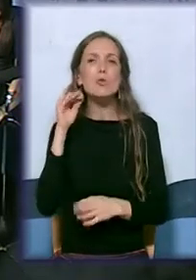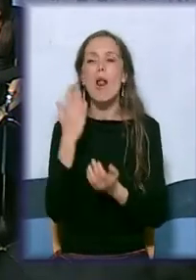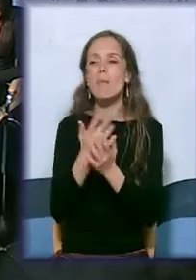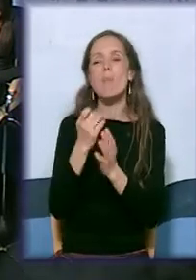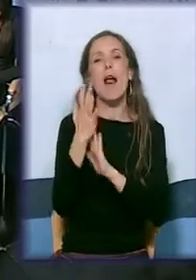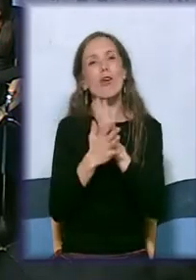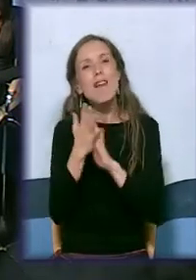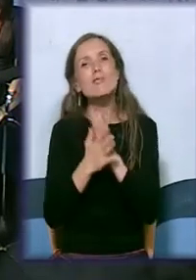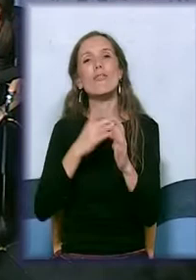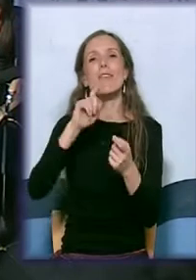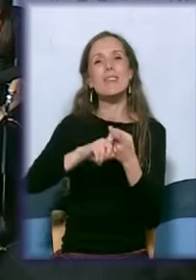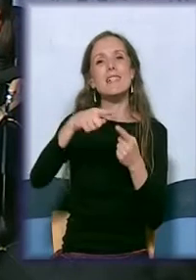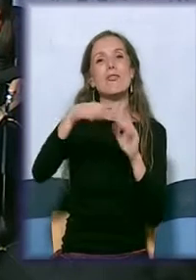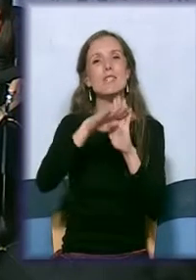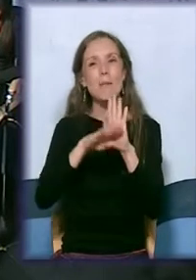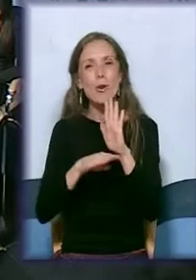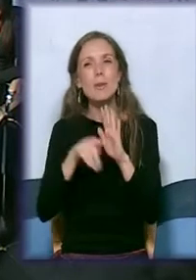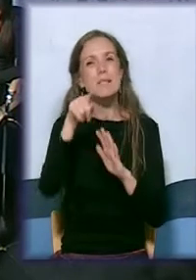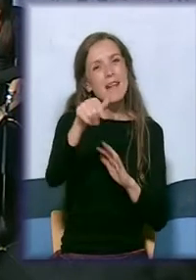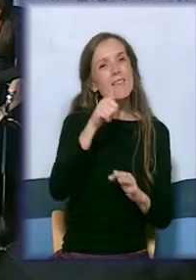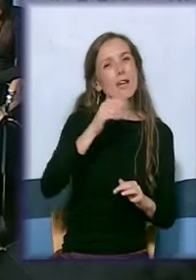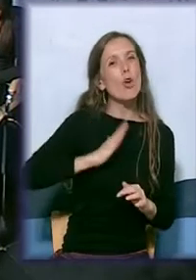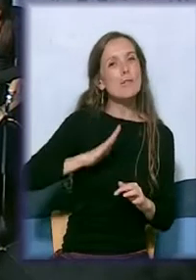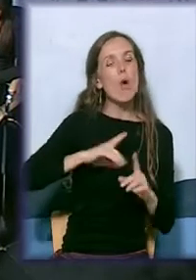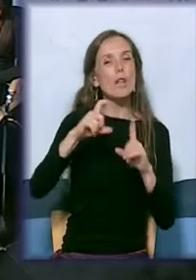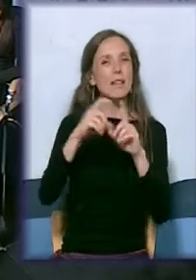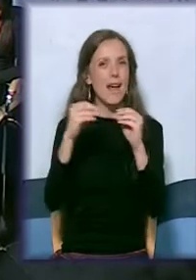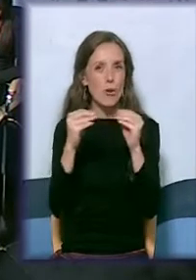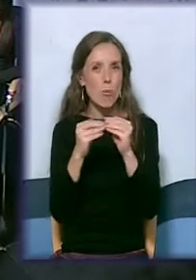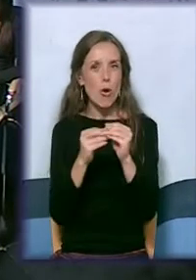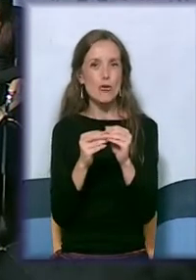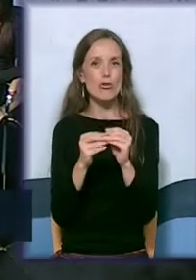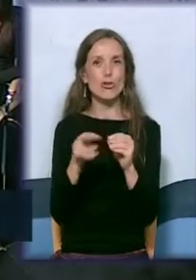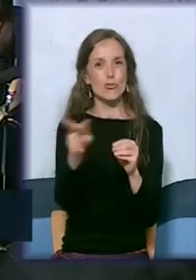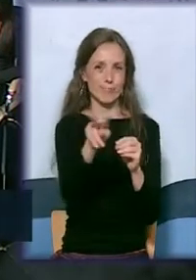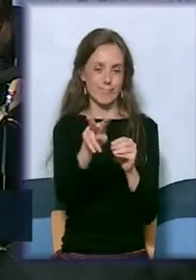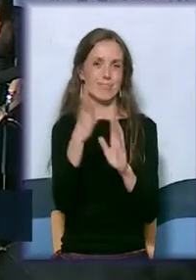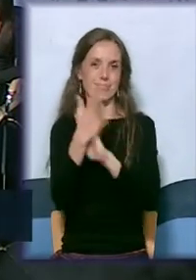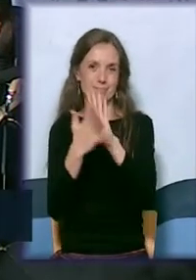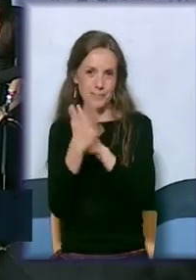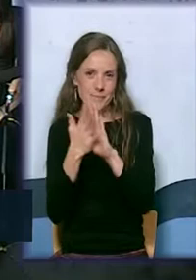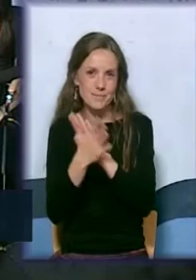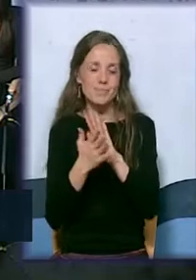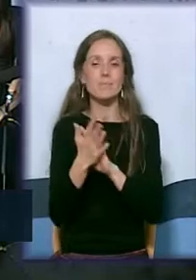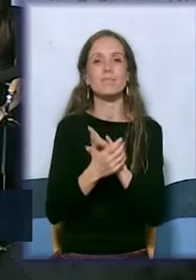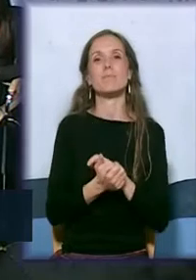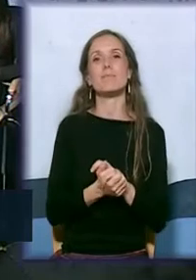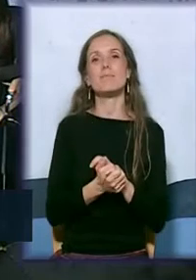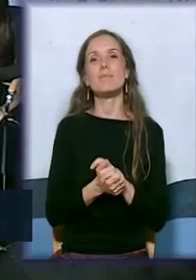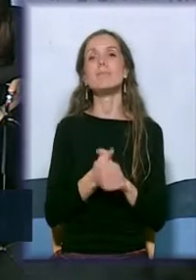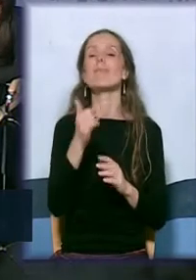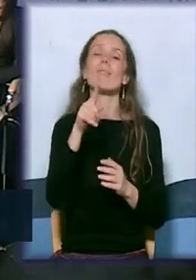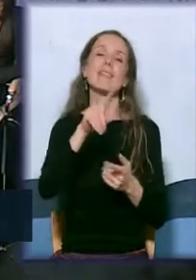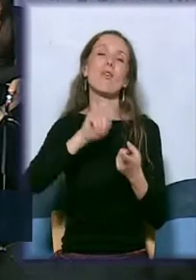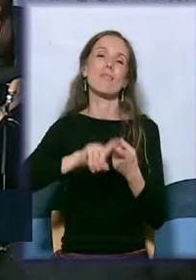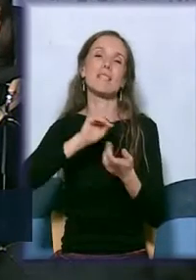razgovora o programima kada ste vi, gospodin Darko Božić, da kažem, kad smo razgovarali u administracija. Taj